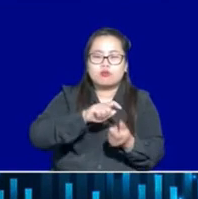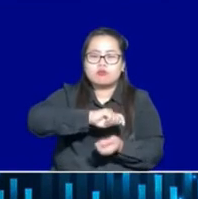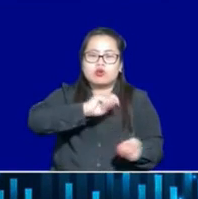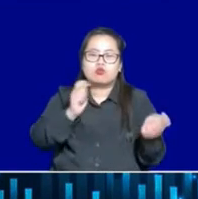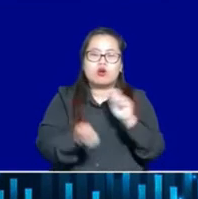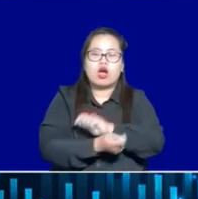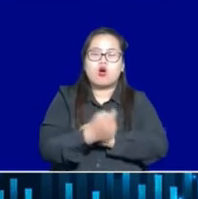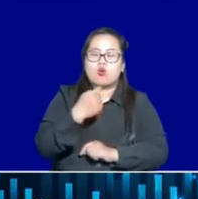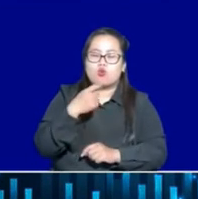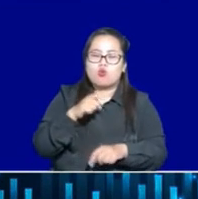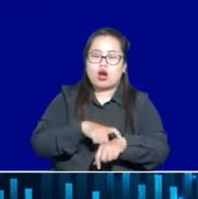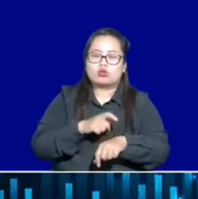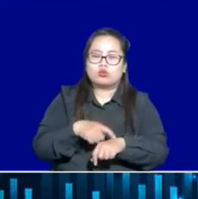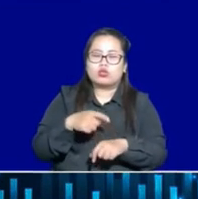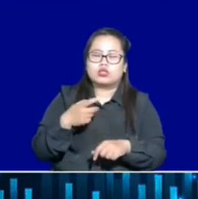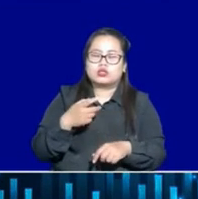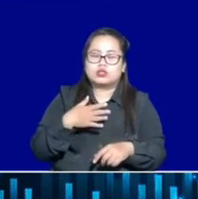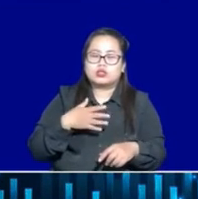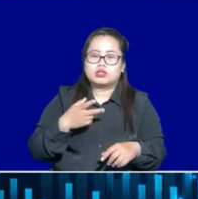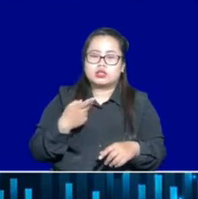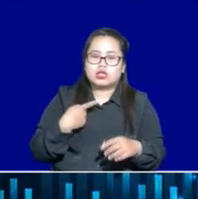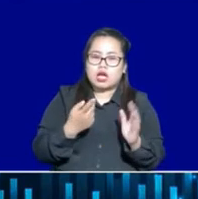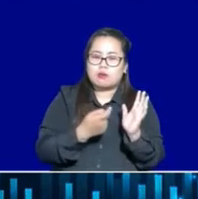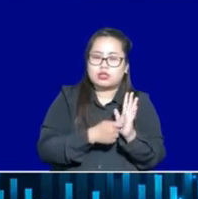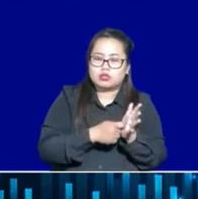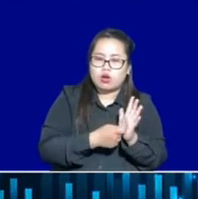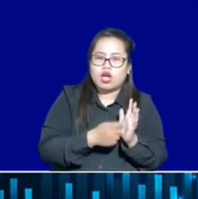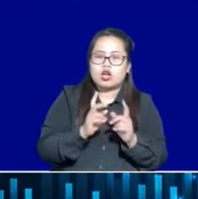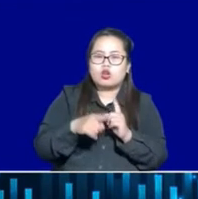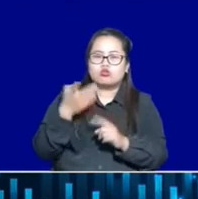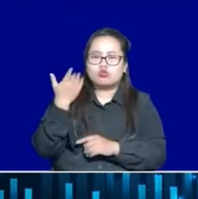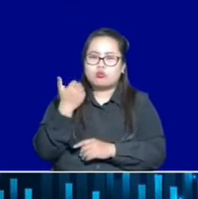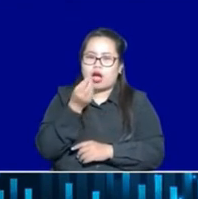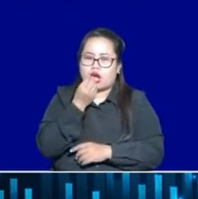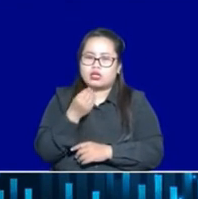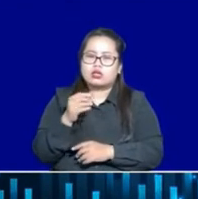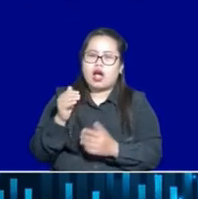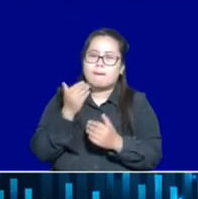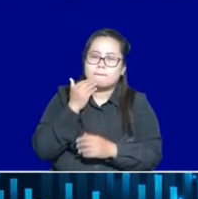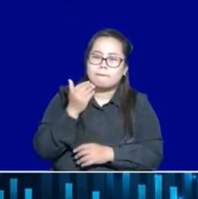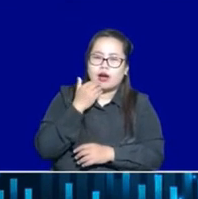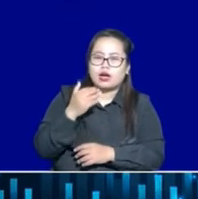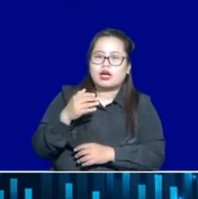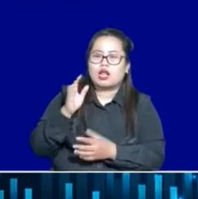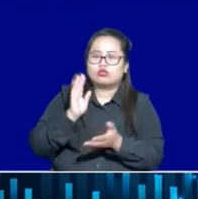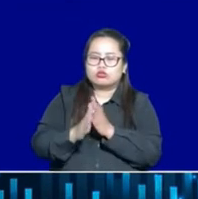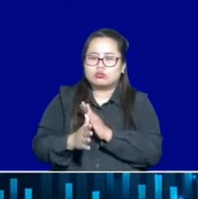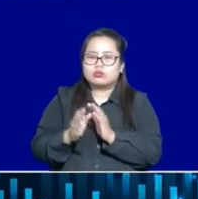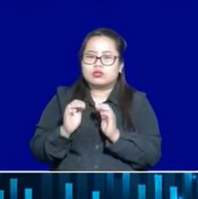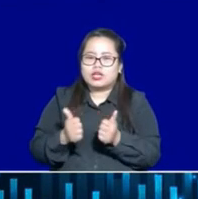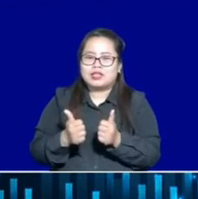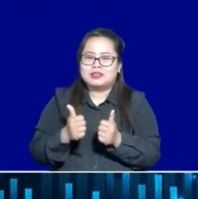Karena makanan itu lebih murah, lebih gampang, tinggal dicelup jadi mekar dan mekar juga. Gitu.